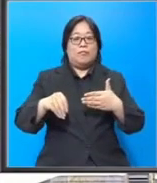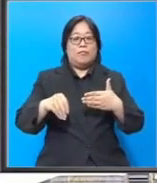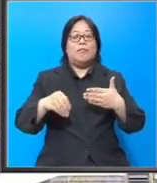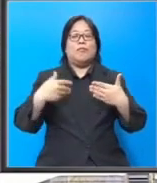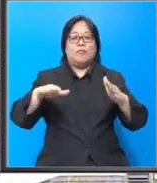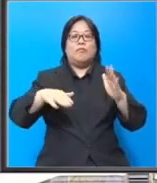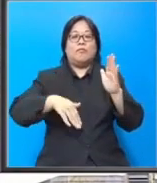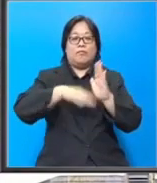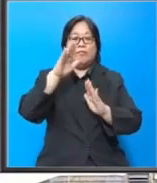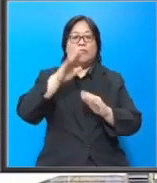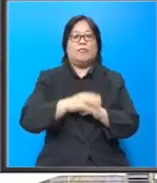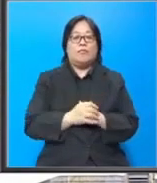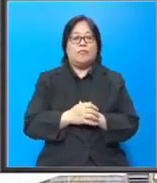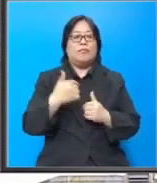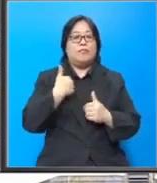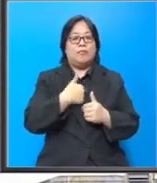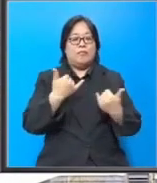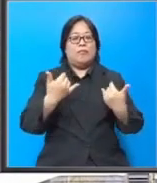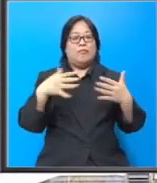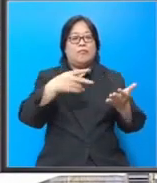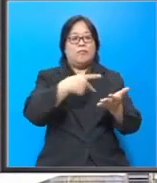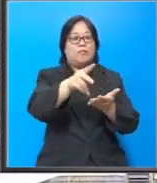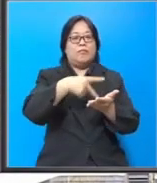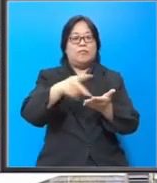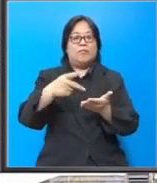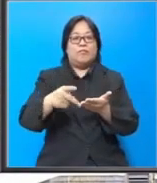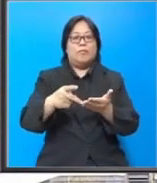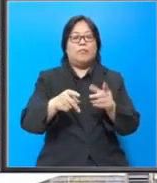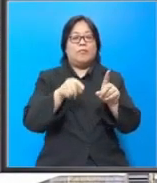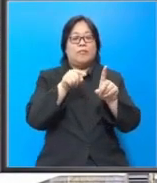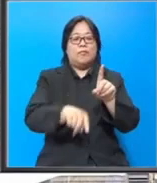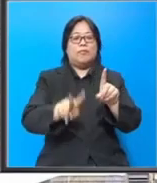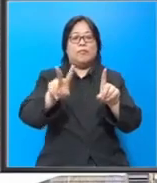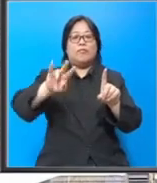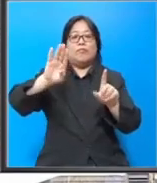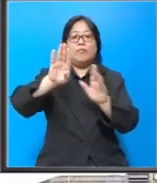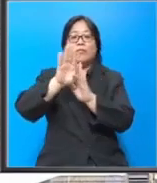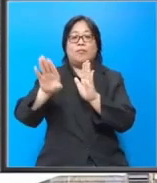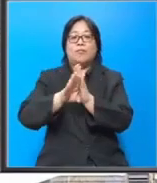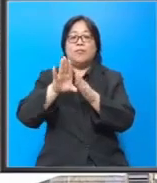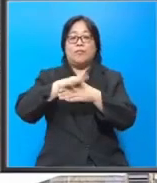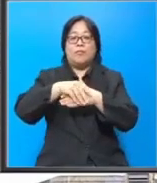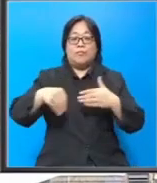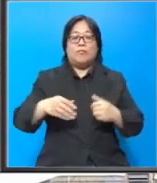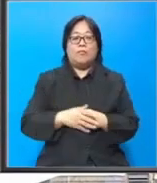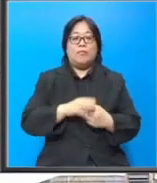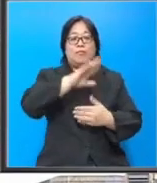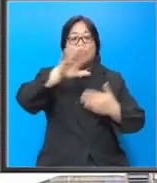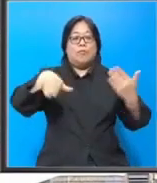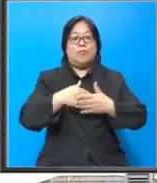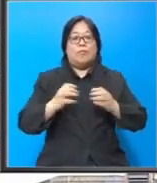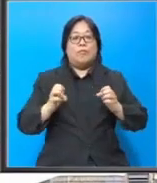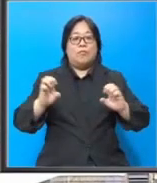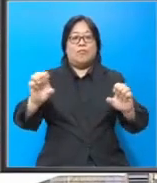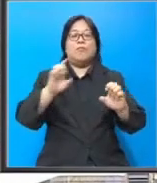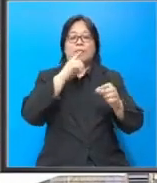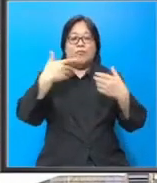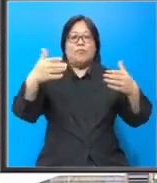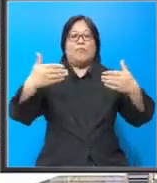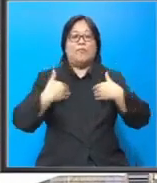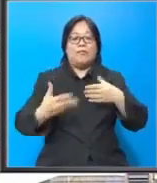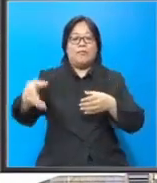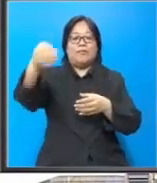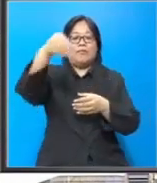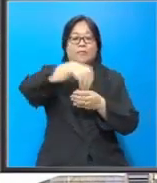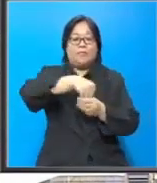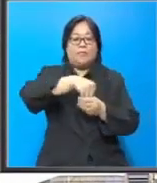dilebihi kita sekarang sudah membanjir untuk kurang satupun dua billion jadi kesemua kulit jersey itu memang sudah dalam